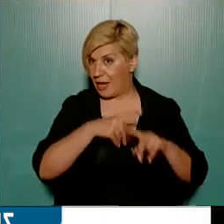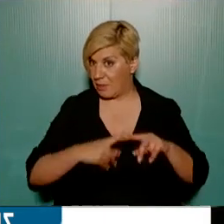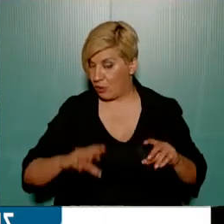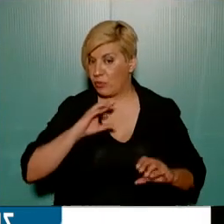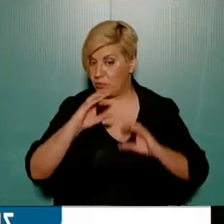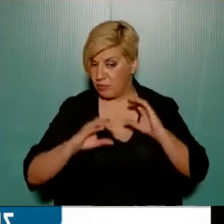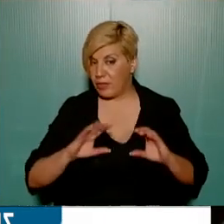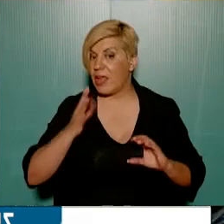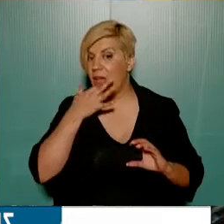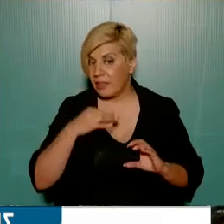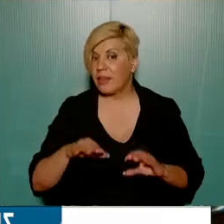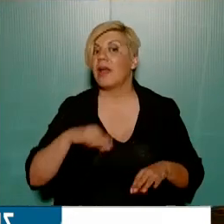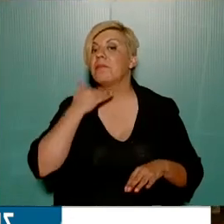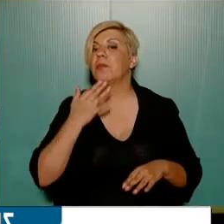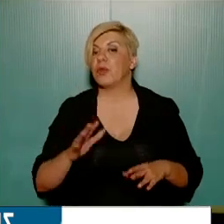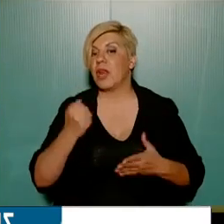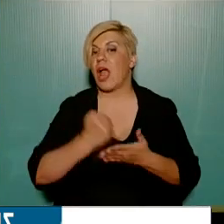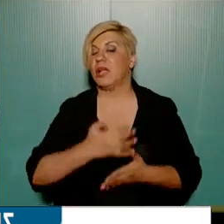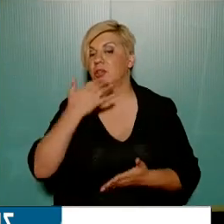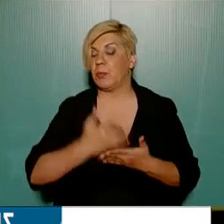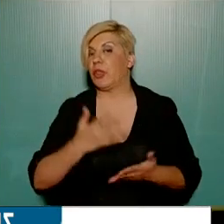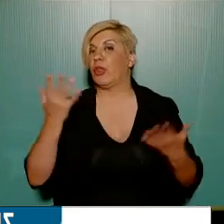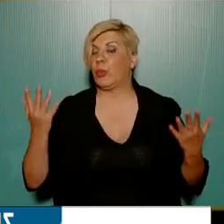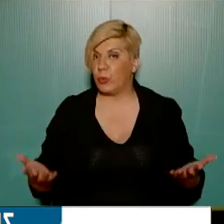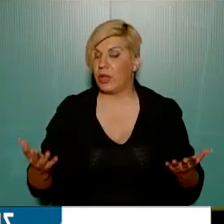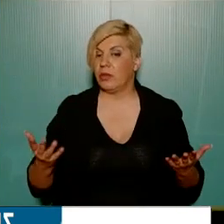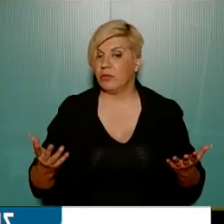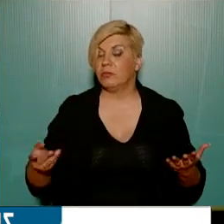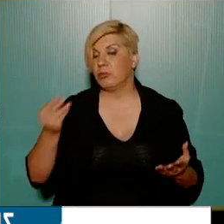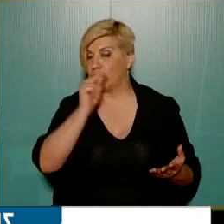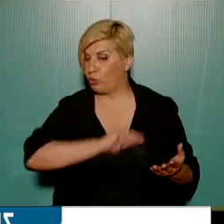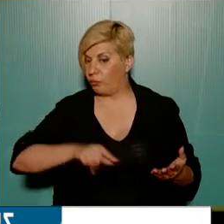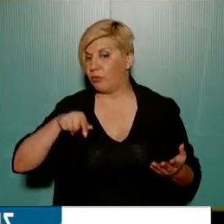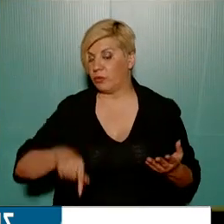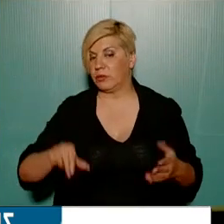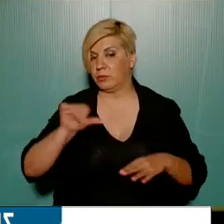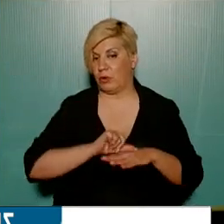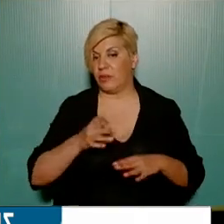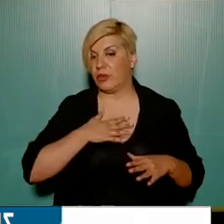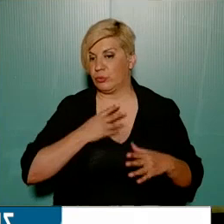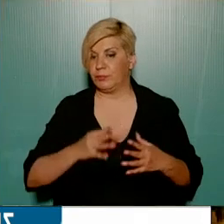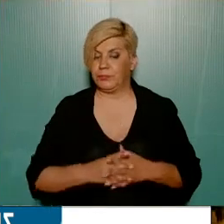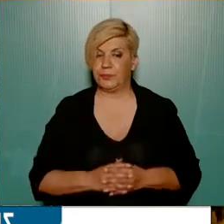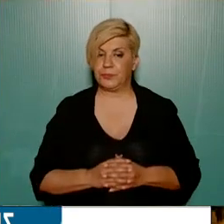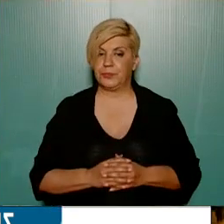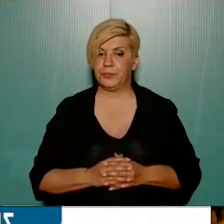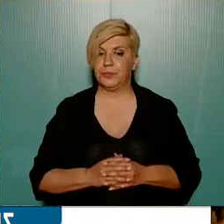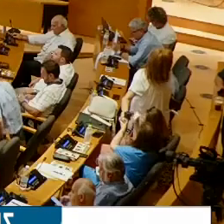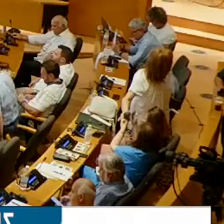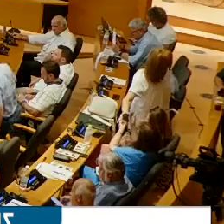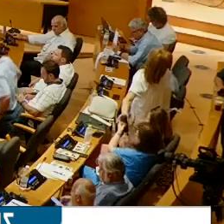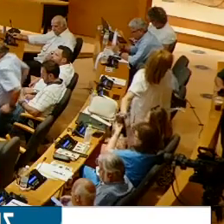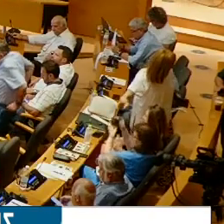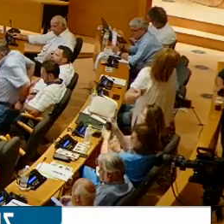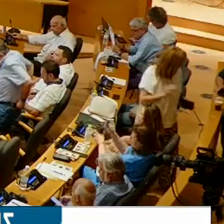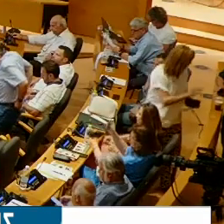εργαλεία, γιατί να μην μπορεί να αξιοποιηθούν και για προς όφελος της πόλης. Ευχαριστώ. Ευχαριστώ πολύ.